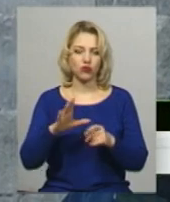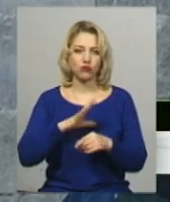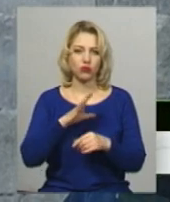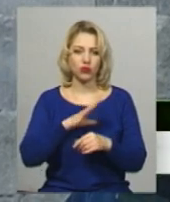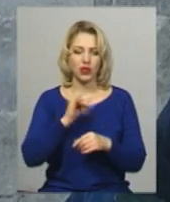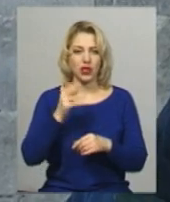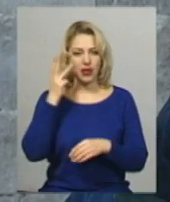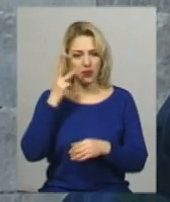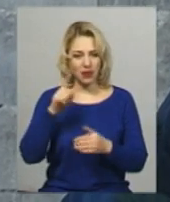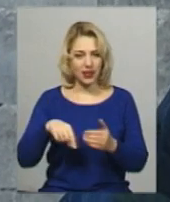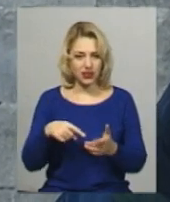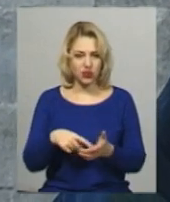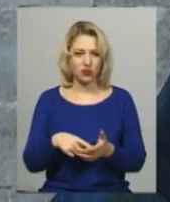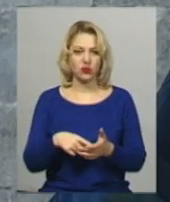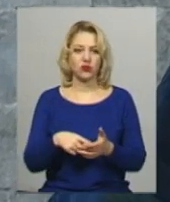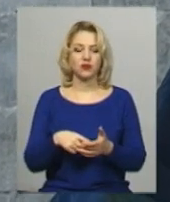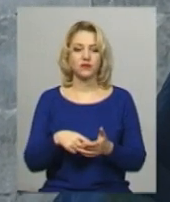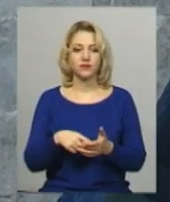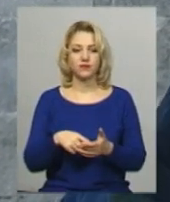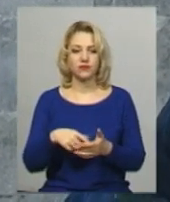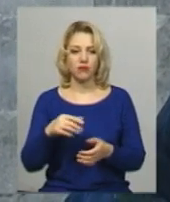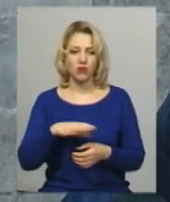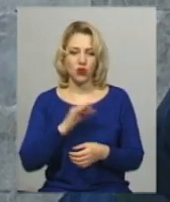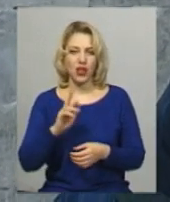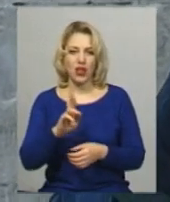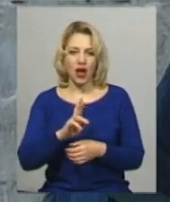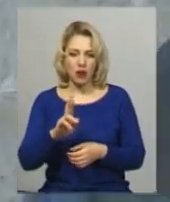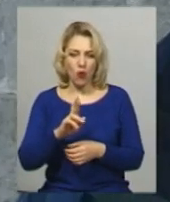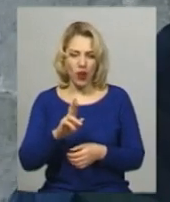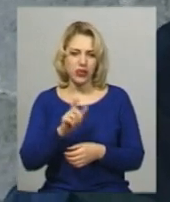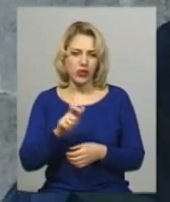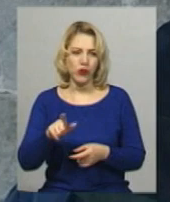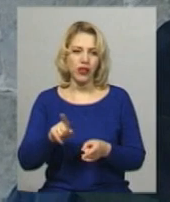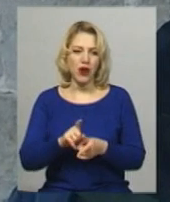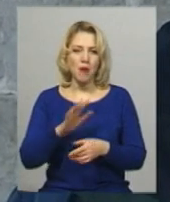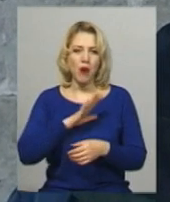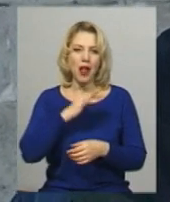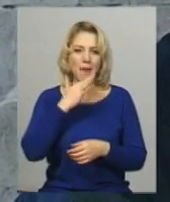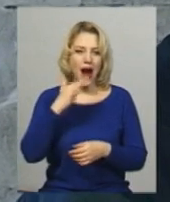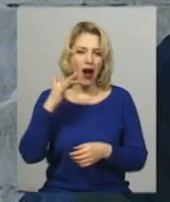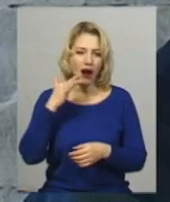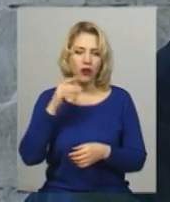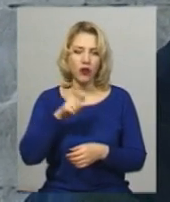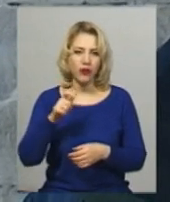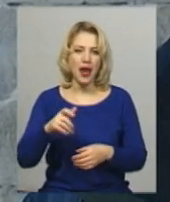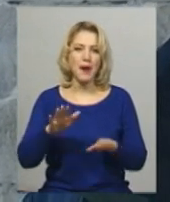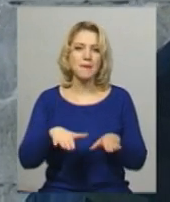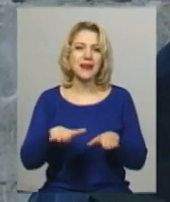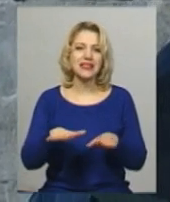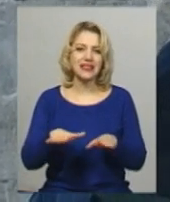і з Хмельницького, були і з Ярмолинець. Було також досить багато місцевих жителів,